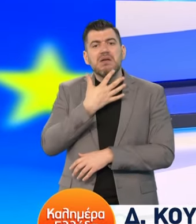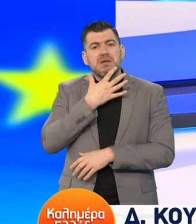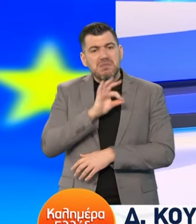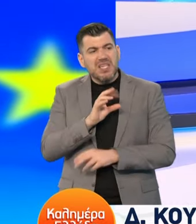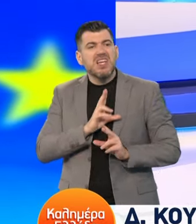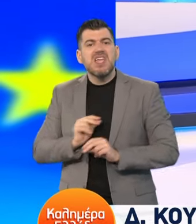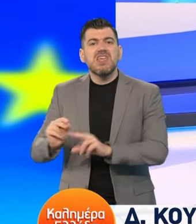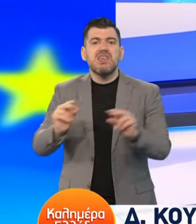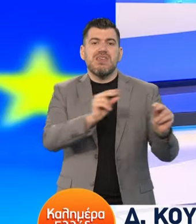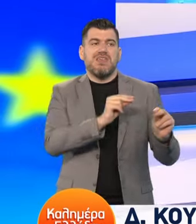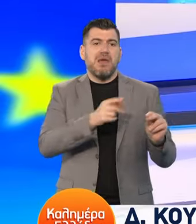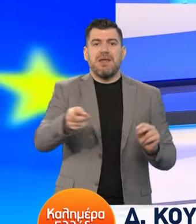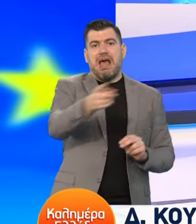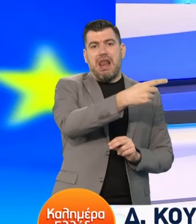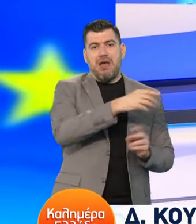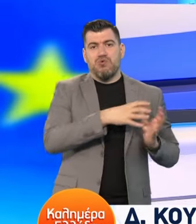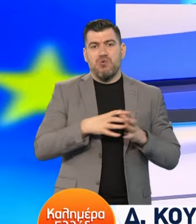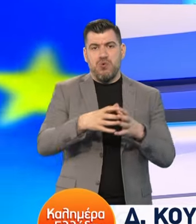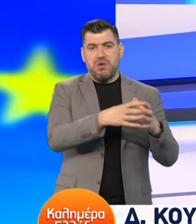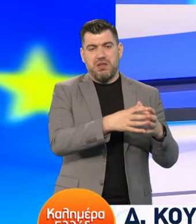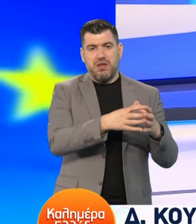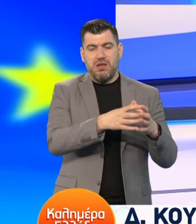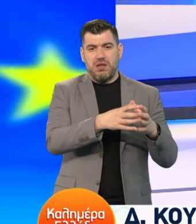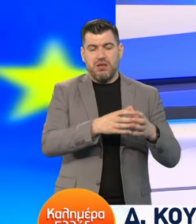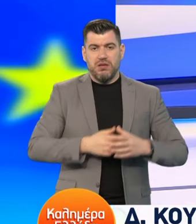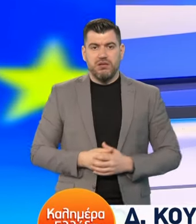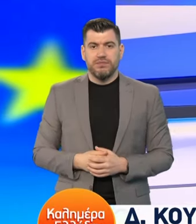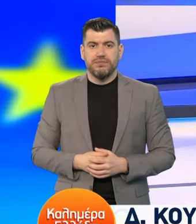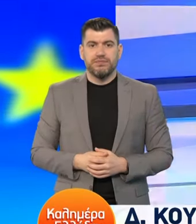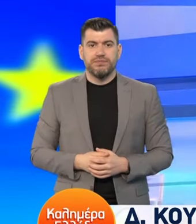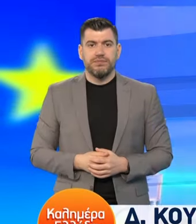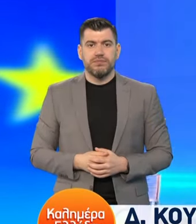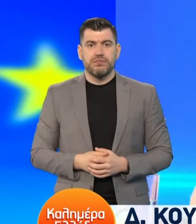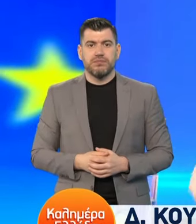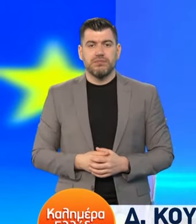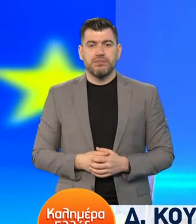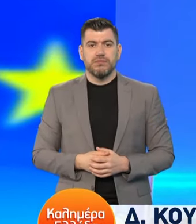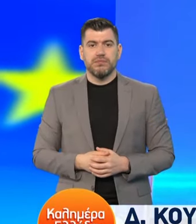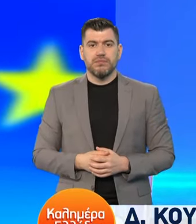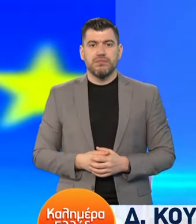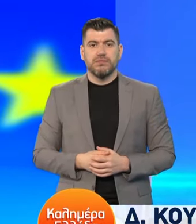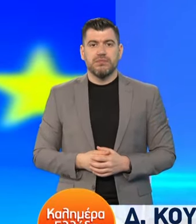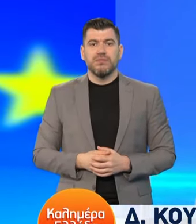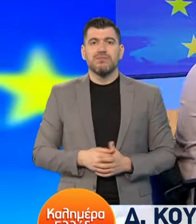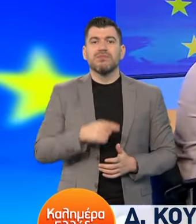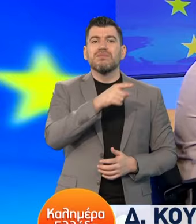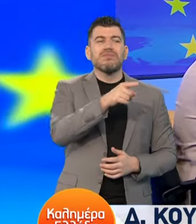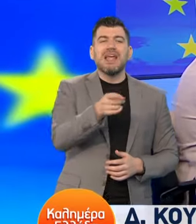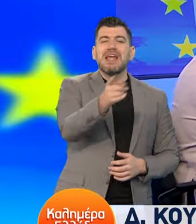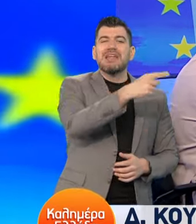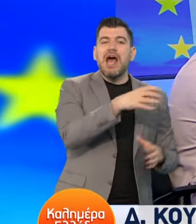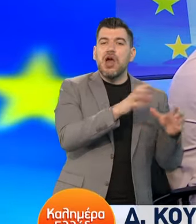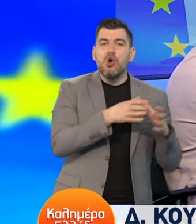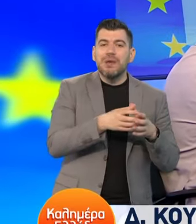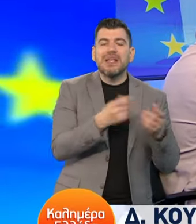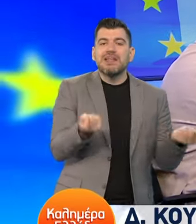Το ίδιο το σύστημα πιστεύουμε, και αυτό πρέπει να το κατανοήσει ο ελληνικός λαός, τους δημιουργεί, τους αμολάει, μετά τους μαζεύει